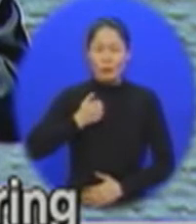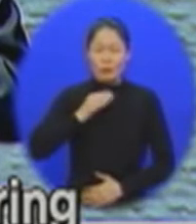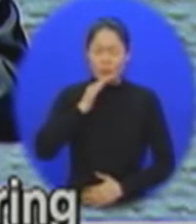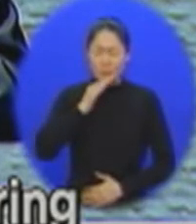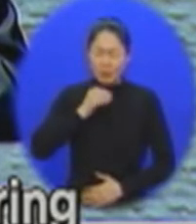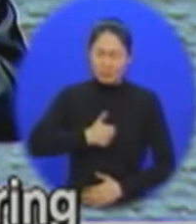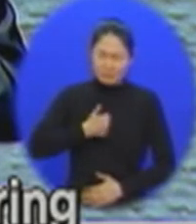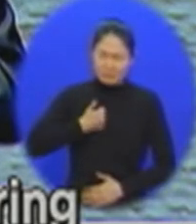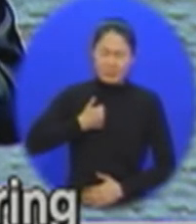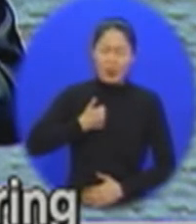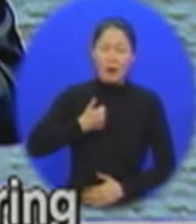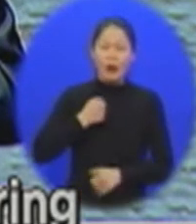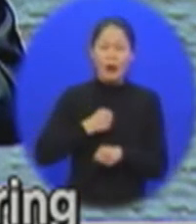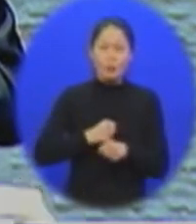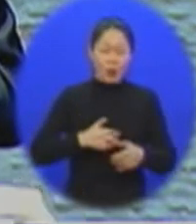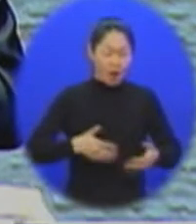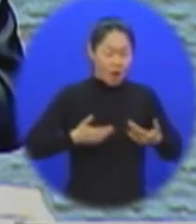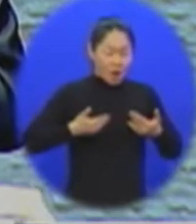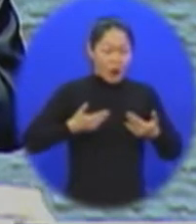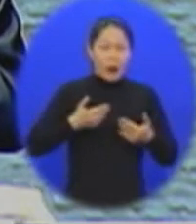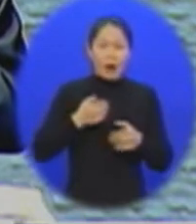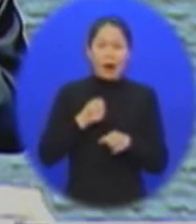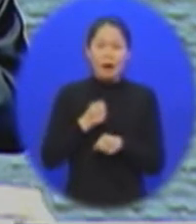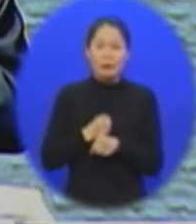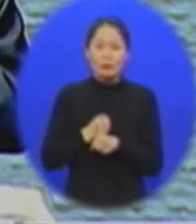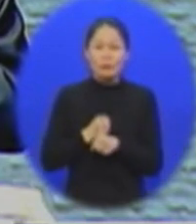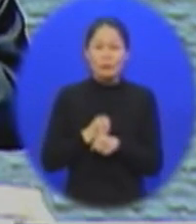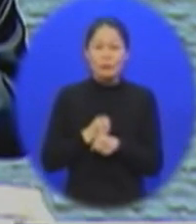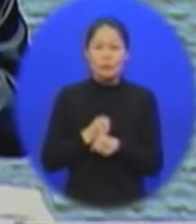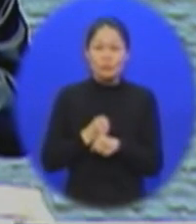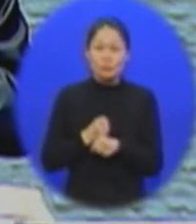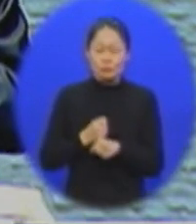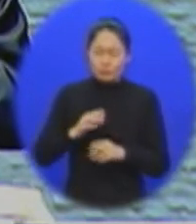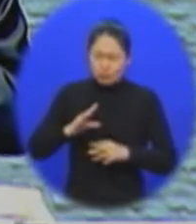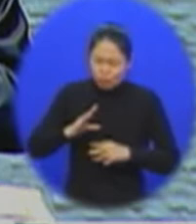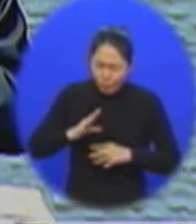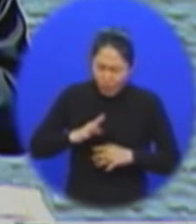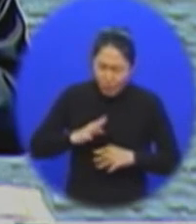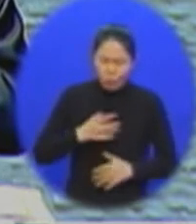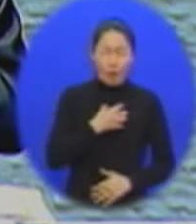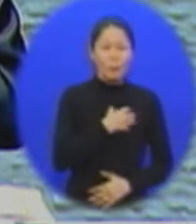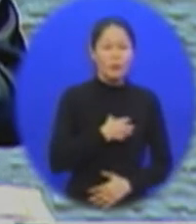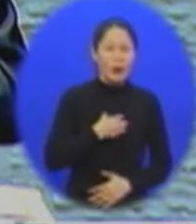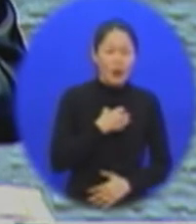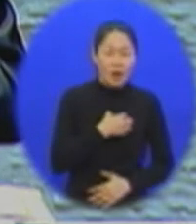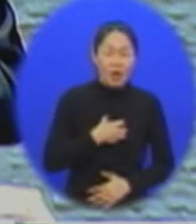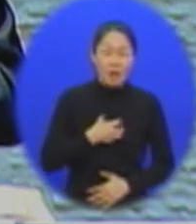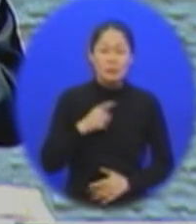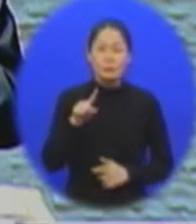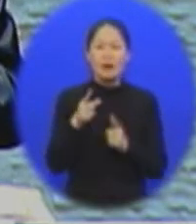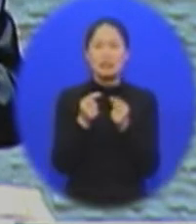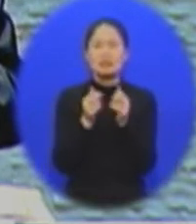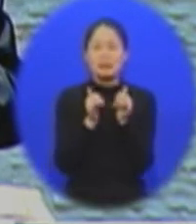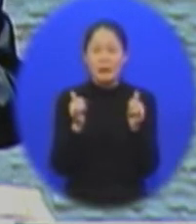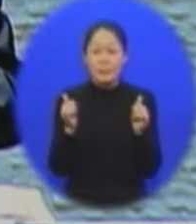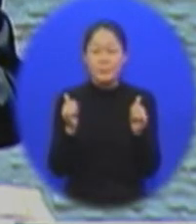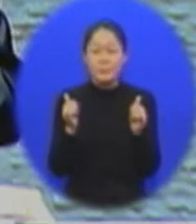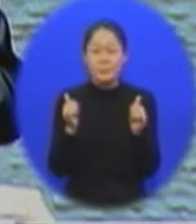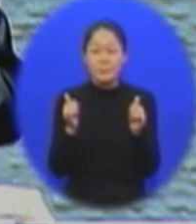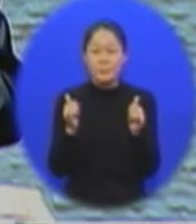내고 조급하고 또 두려워하고 염려하고 하시는 분들은